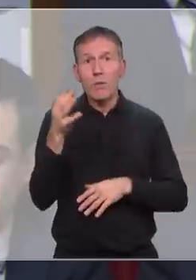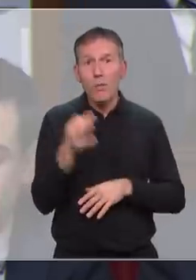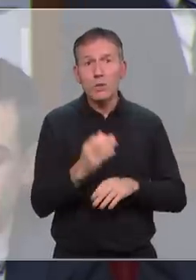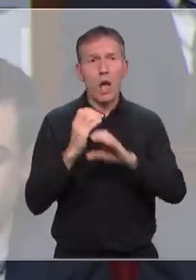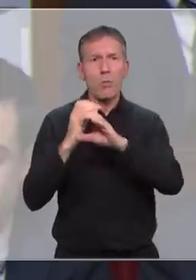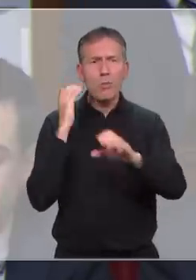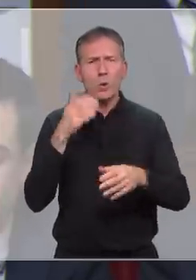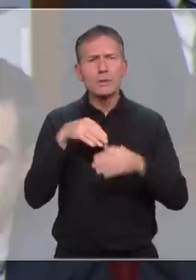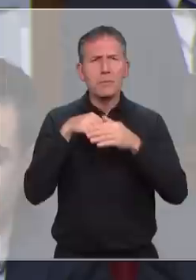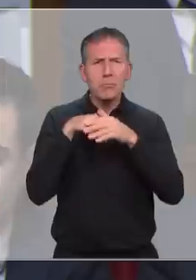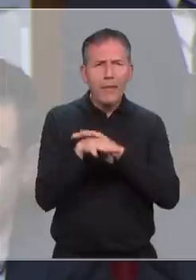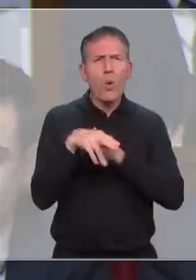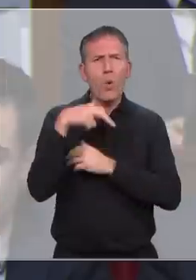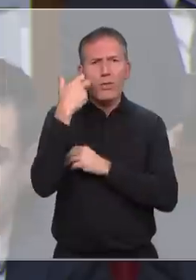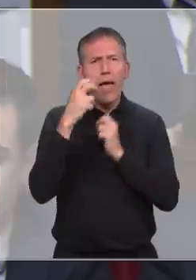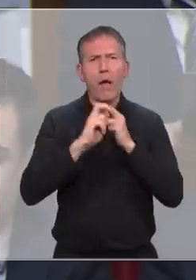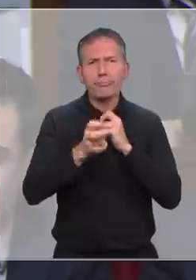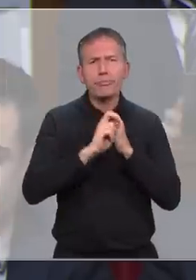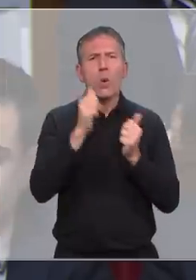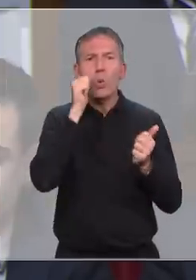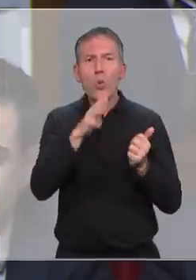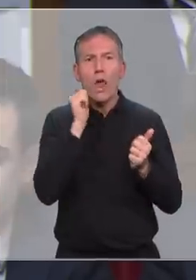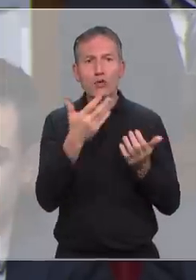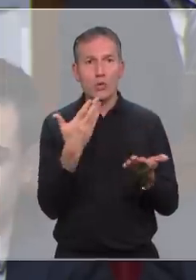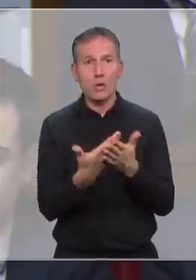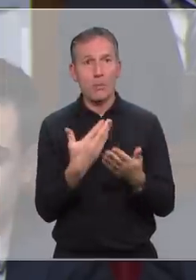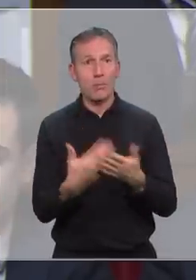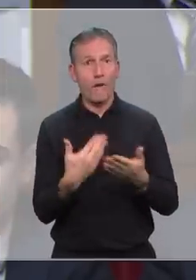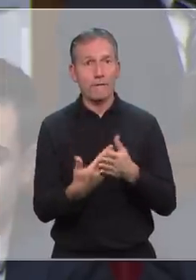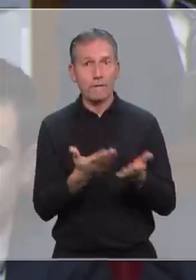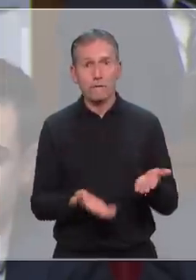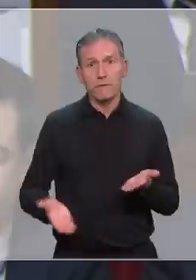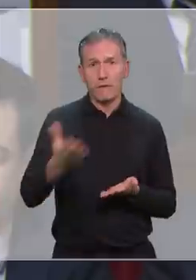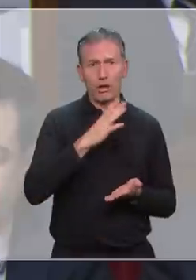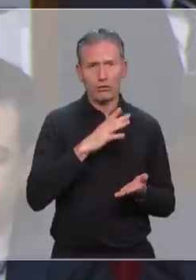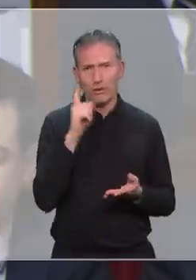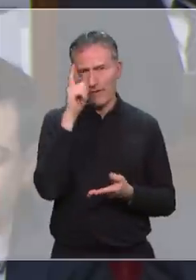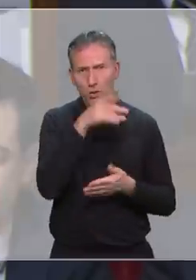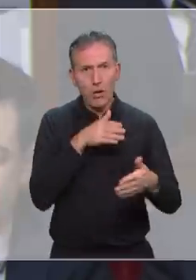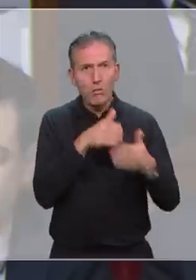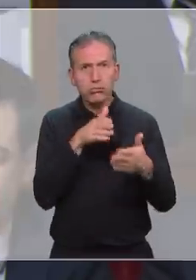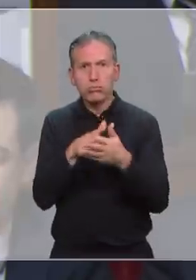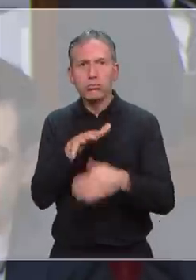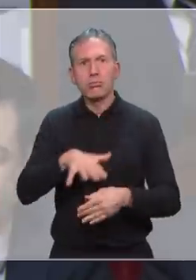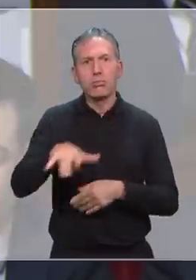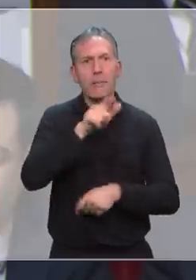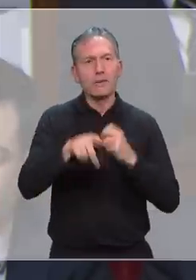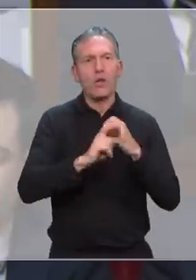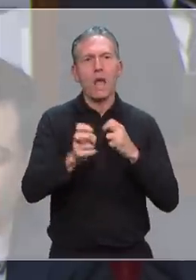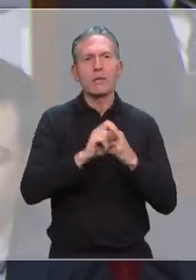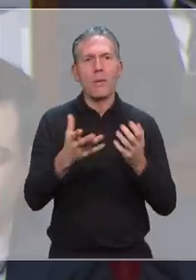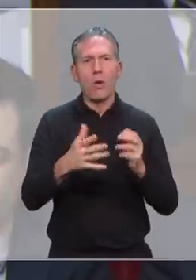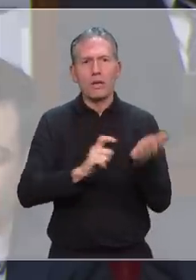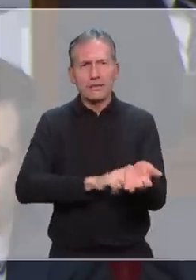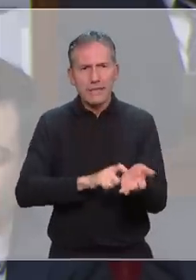bus, les métros et trains pour leurs déplacements quotidiens. Ces témoignages illustrent les difficultés rencontrées par tous les usagers des transports en commun.